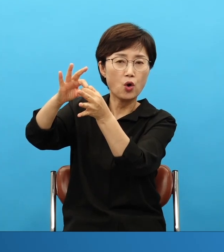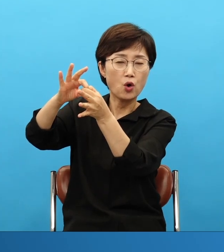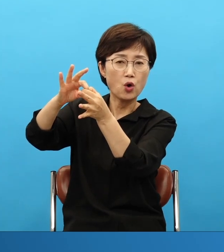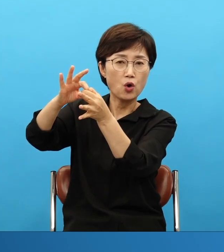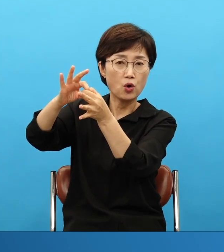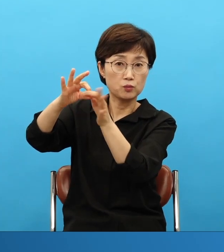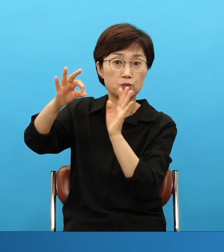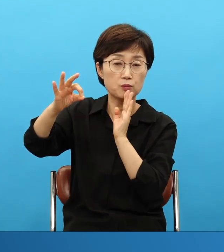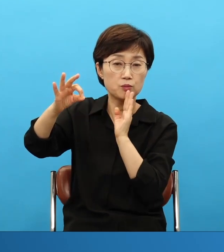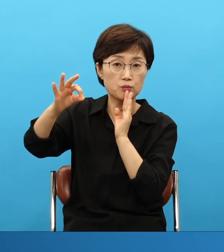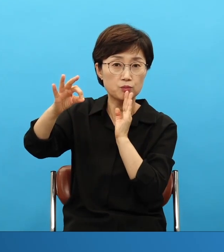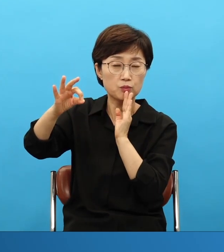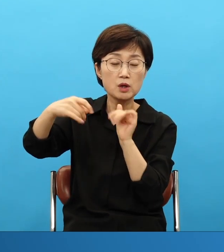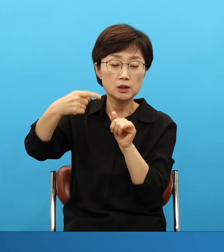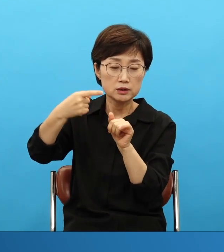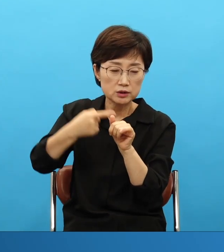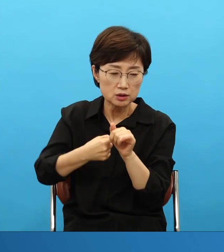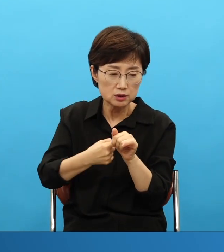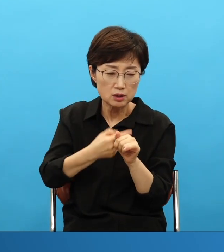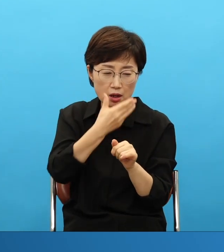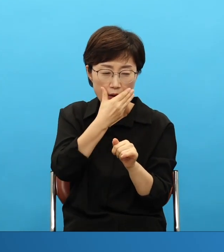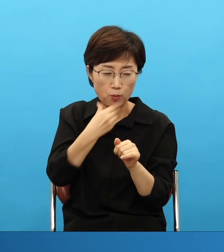그때부터 역사